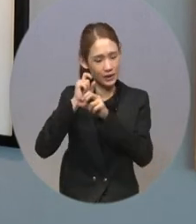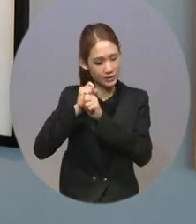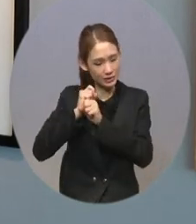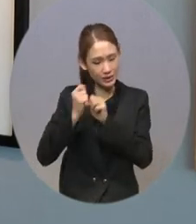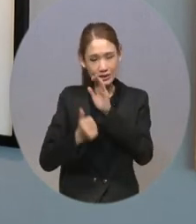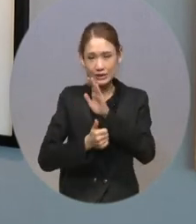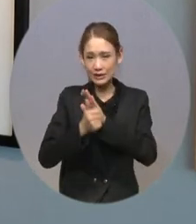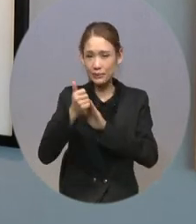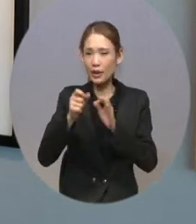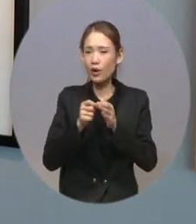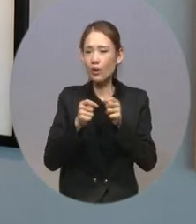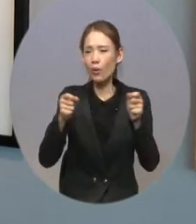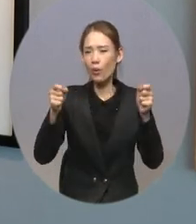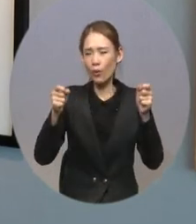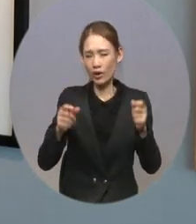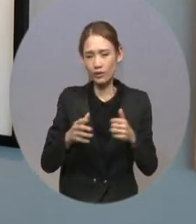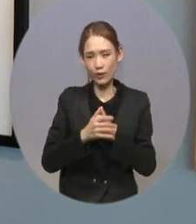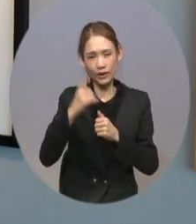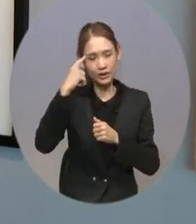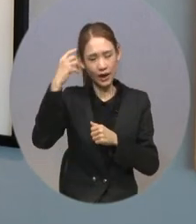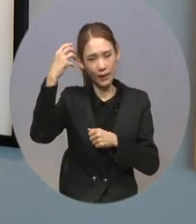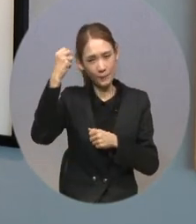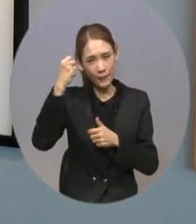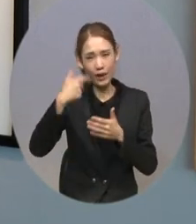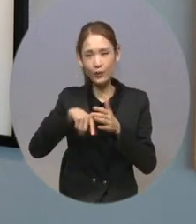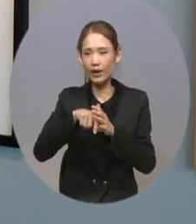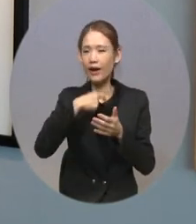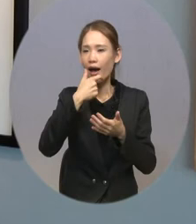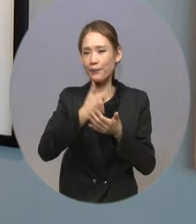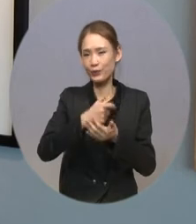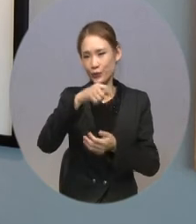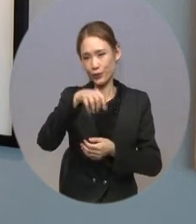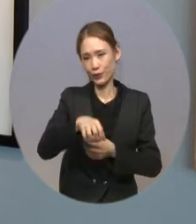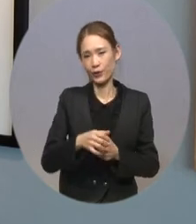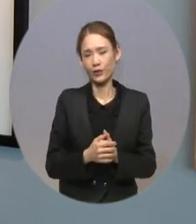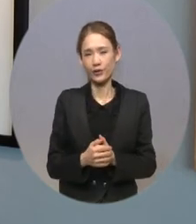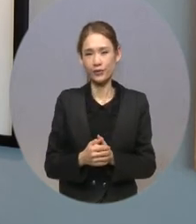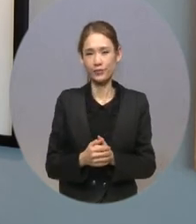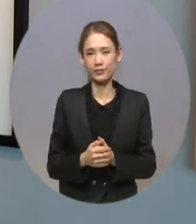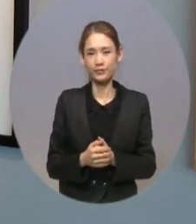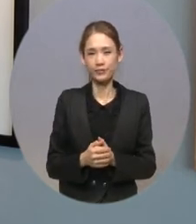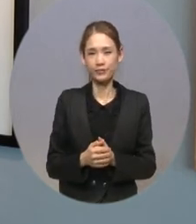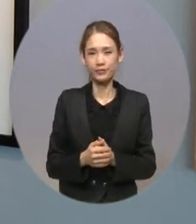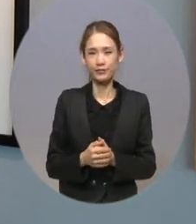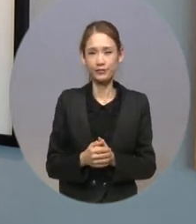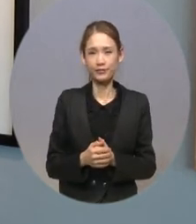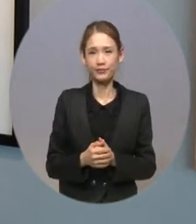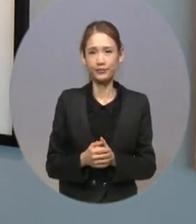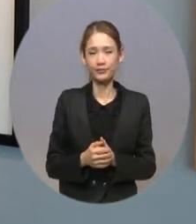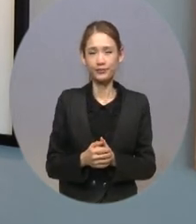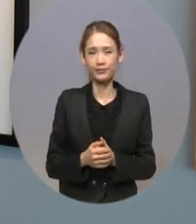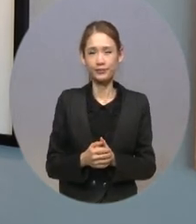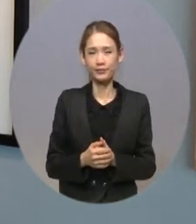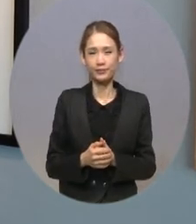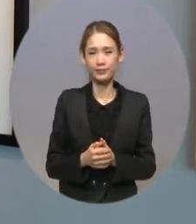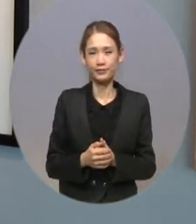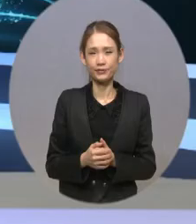희망을 오래도록 기억하고 싶은 감동의 자리가 되고 있습니다. 복지TV 뉴스